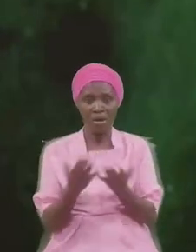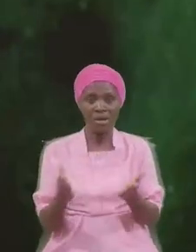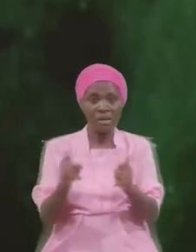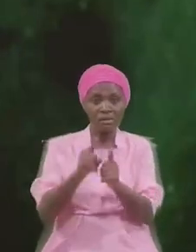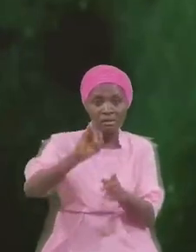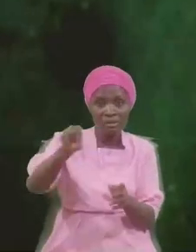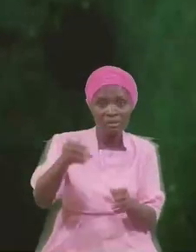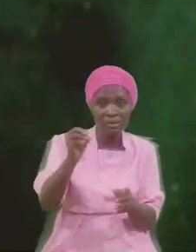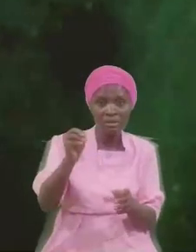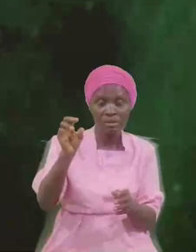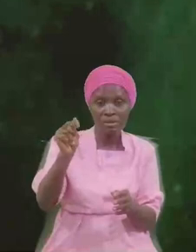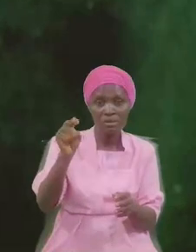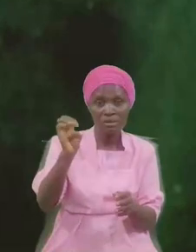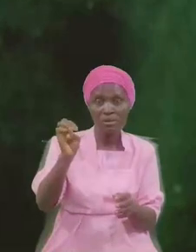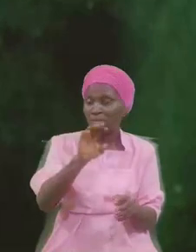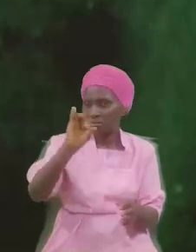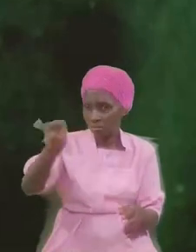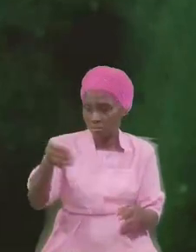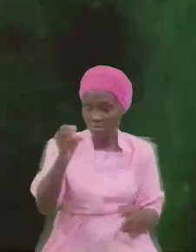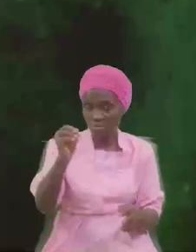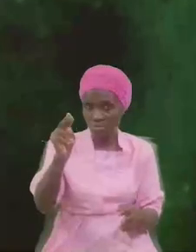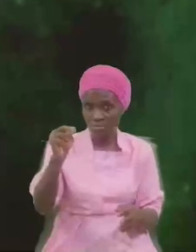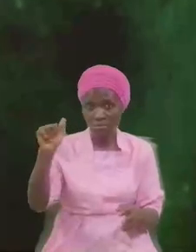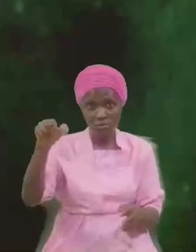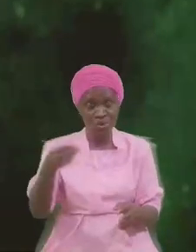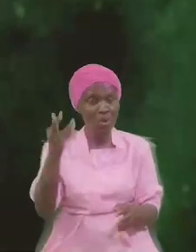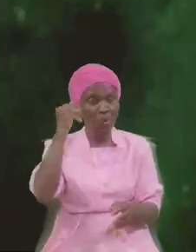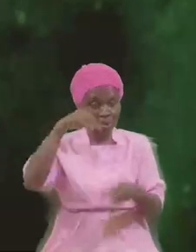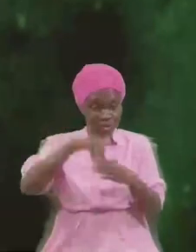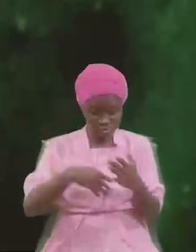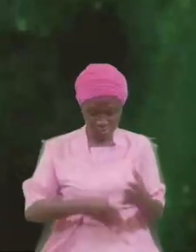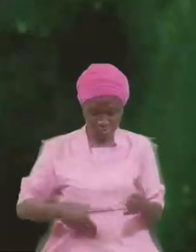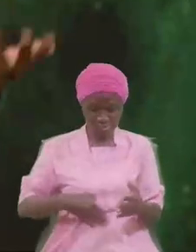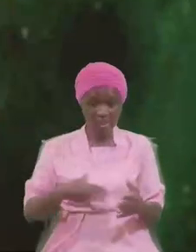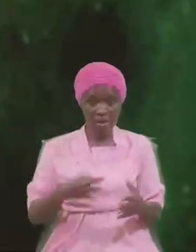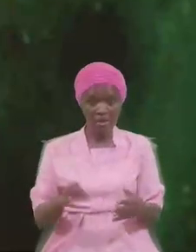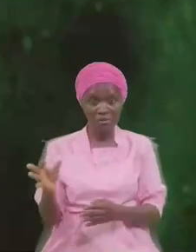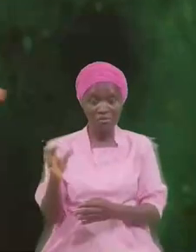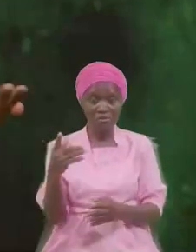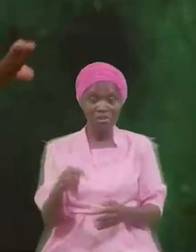du poisson et dans cet état, il n'était pas ni debout, ni